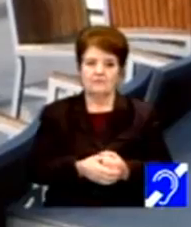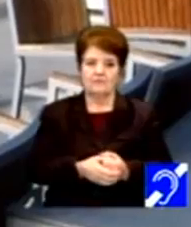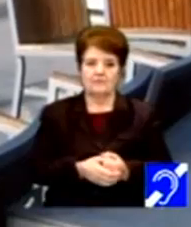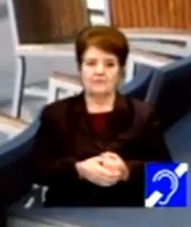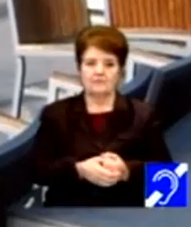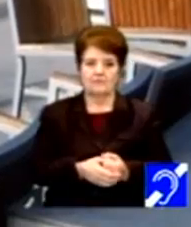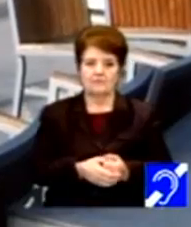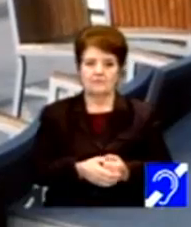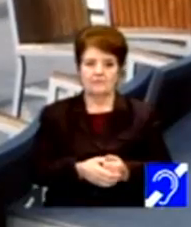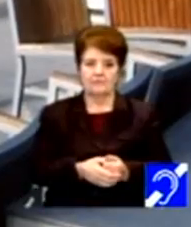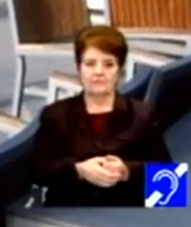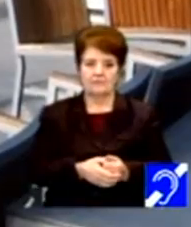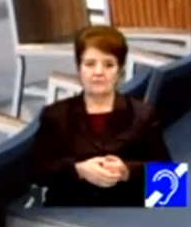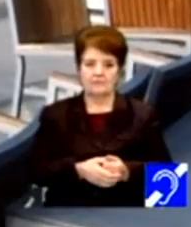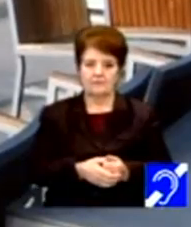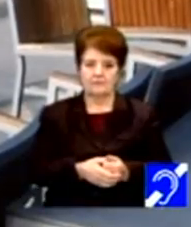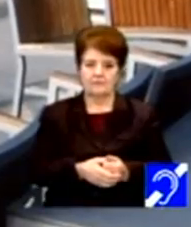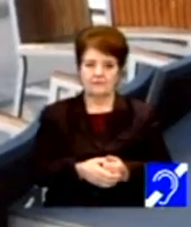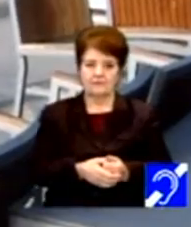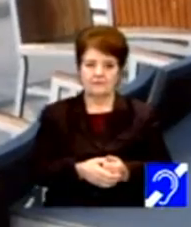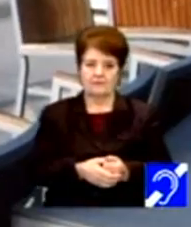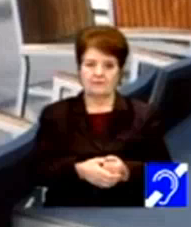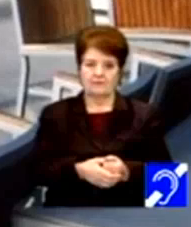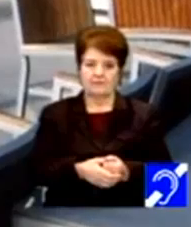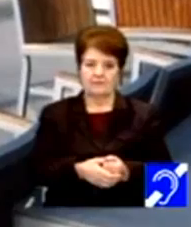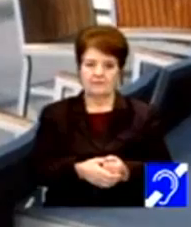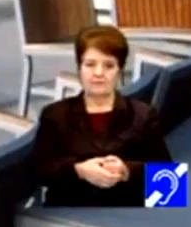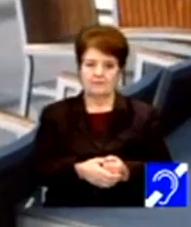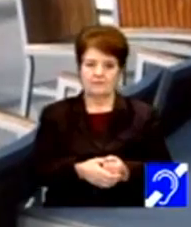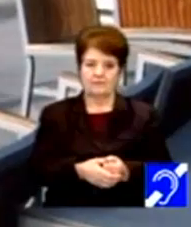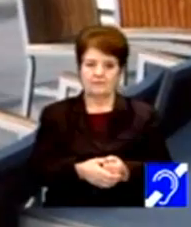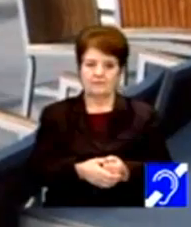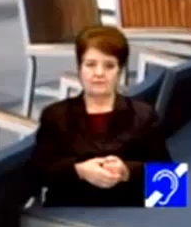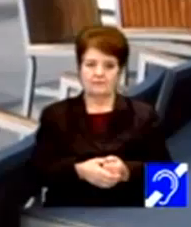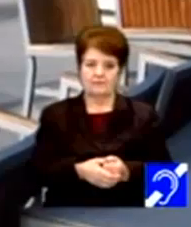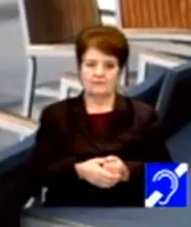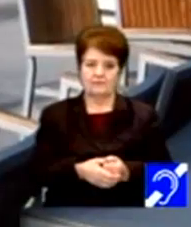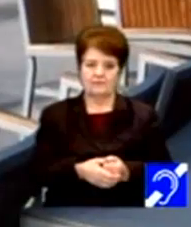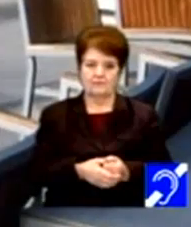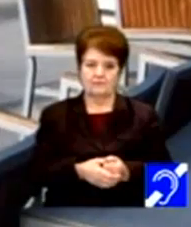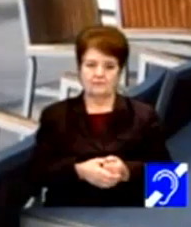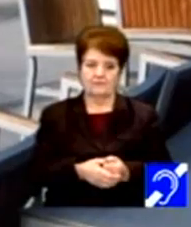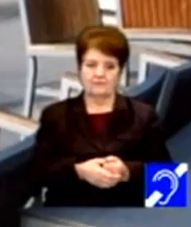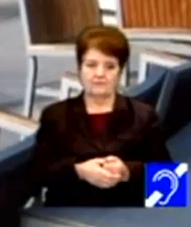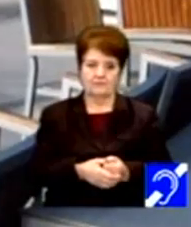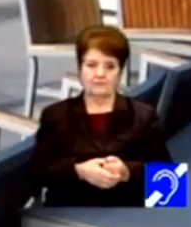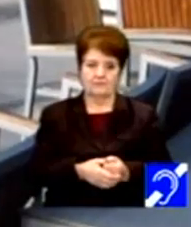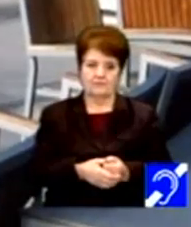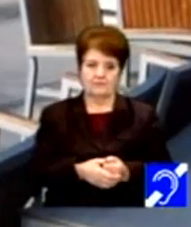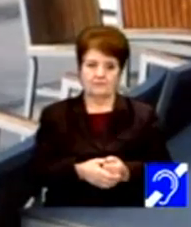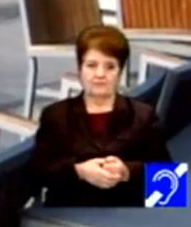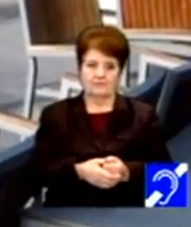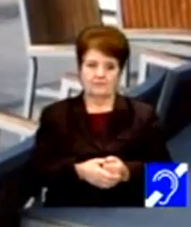personas, mejores trabajadores, y esos trabajadores saben que pueden, hoy en día con tecnología, pueden trabajar en casi cualquier sitio del